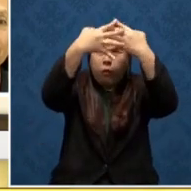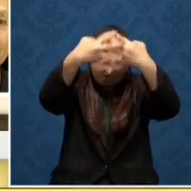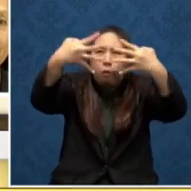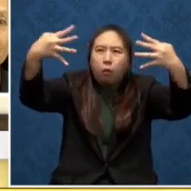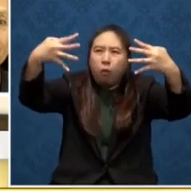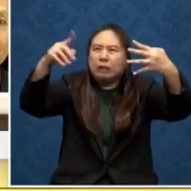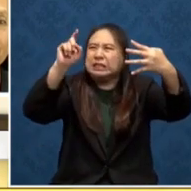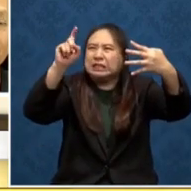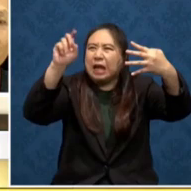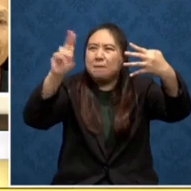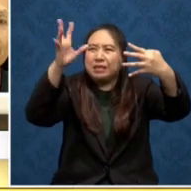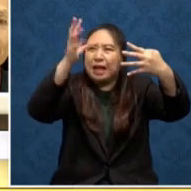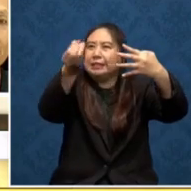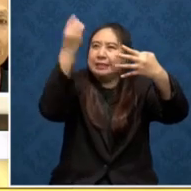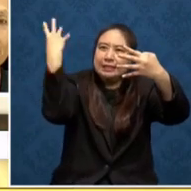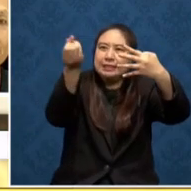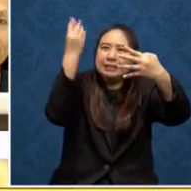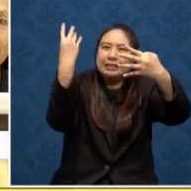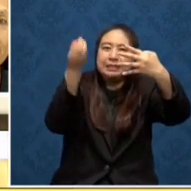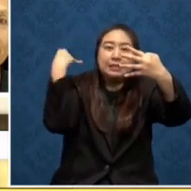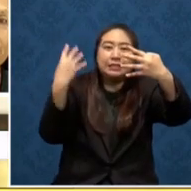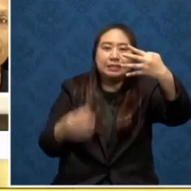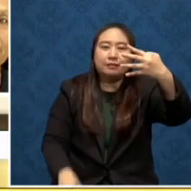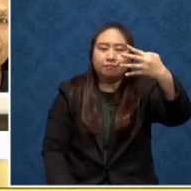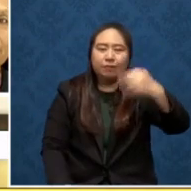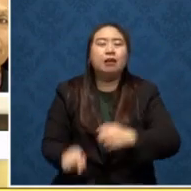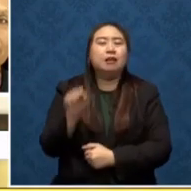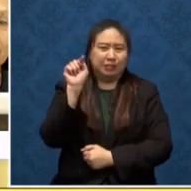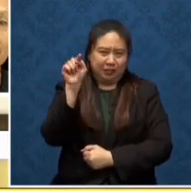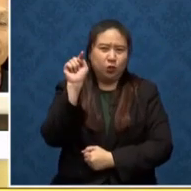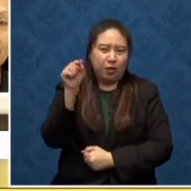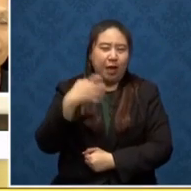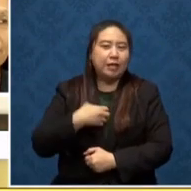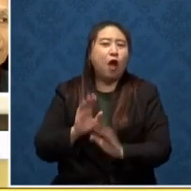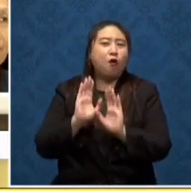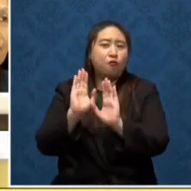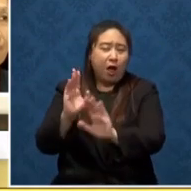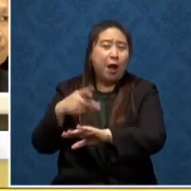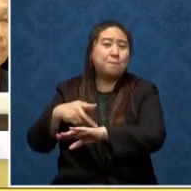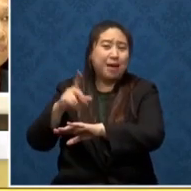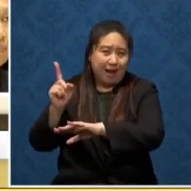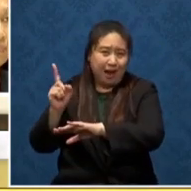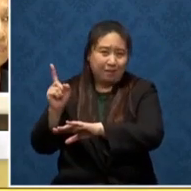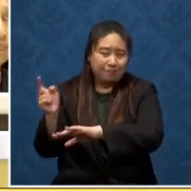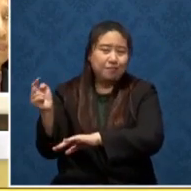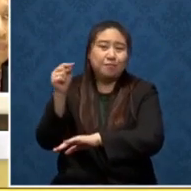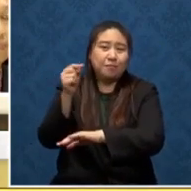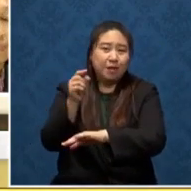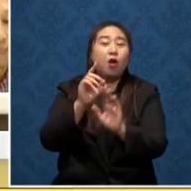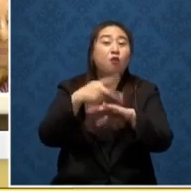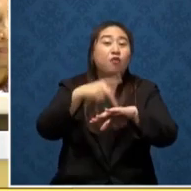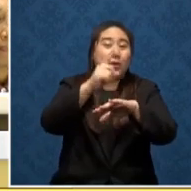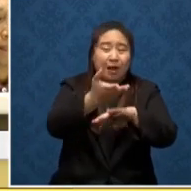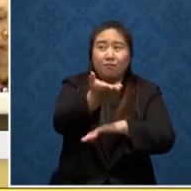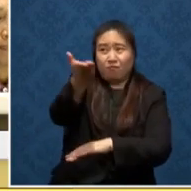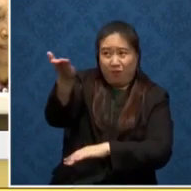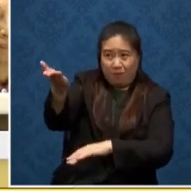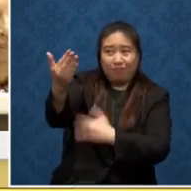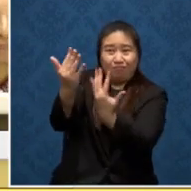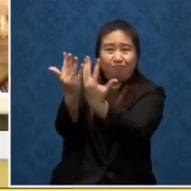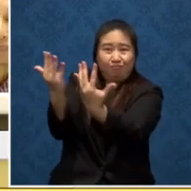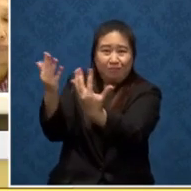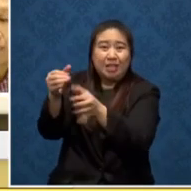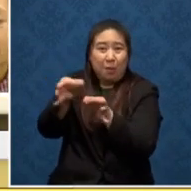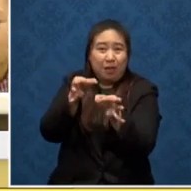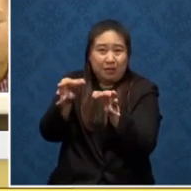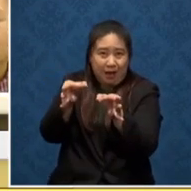กซึ่งตรงนี้ผมอยากจะฝากเรีทานมาทานไปถงกัผู้ที่มาชี abstractั้หมดนะครัว่าหนึ่ก็